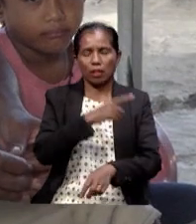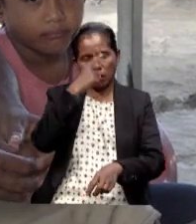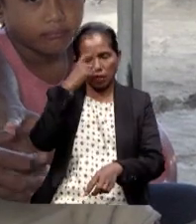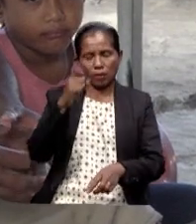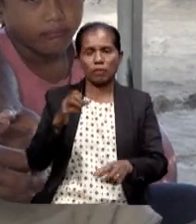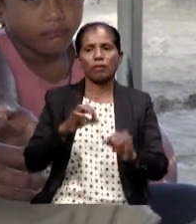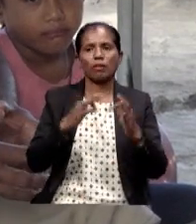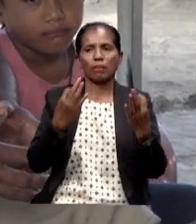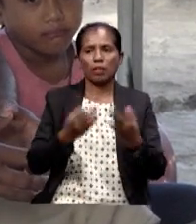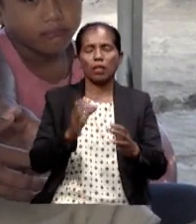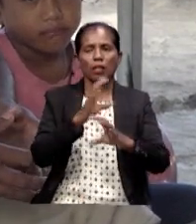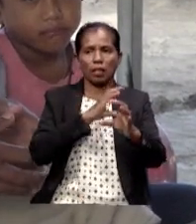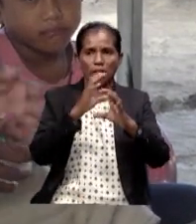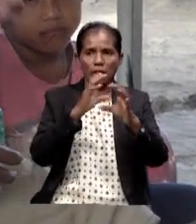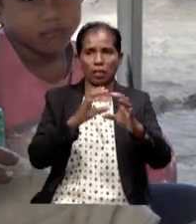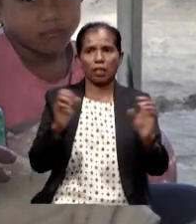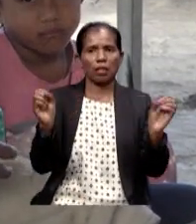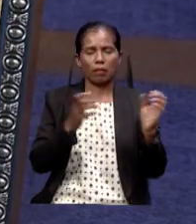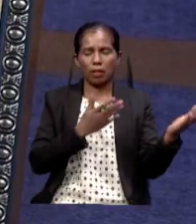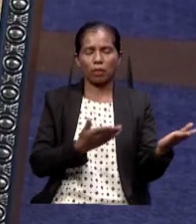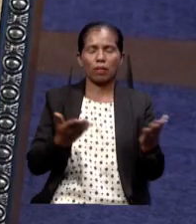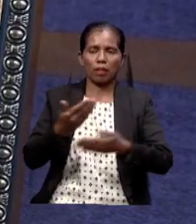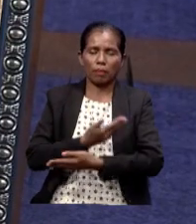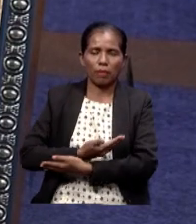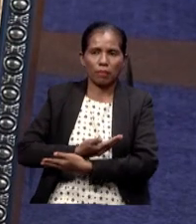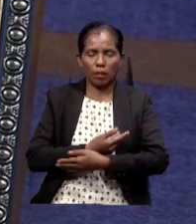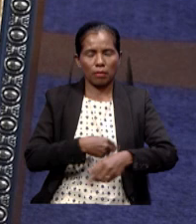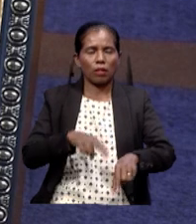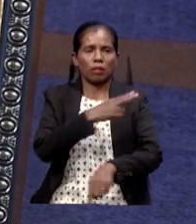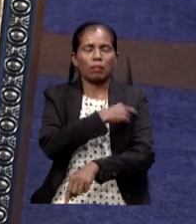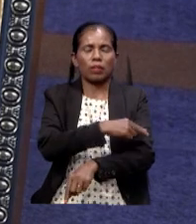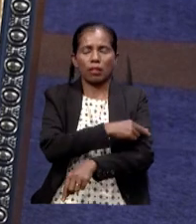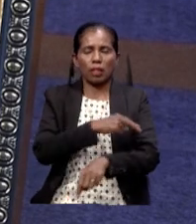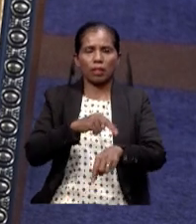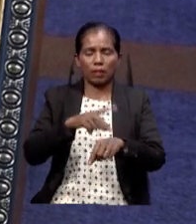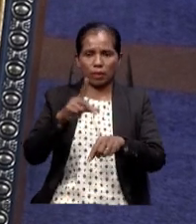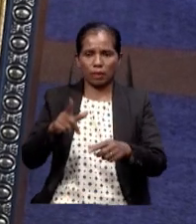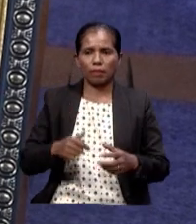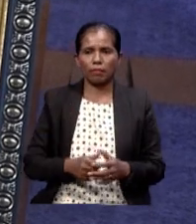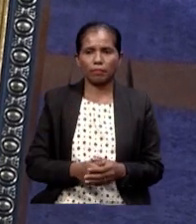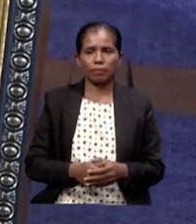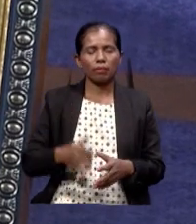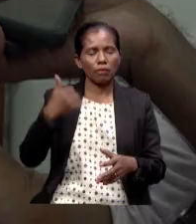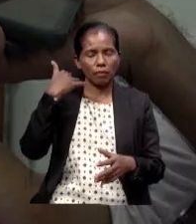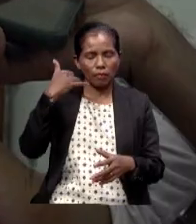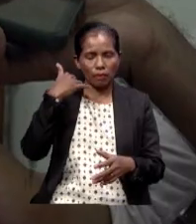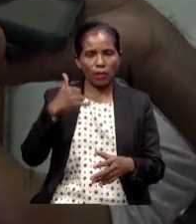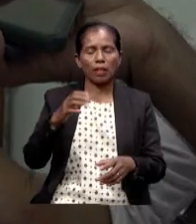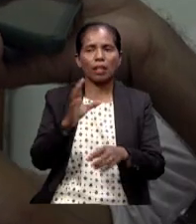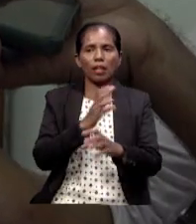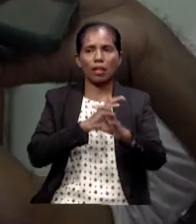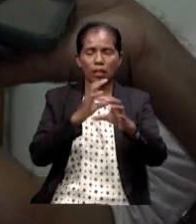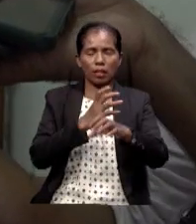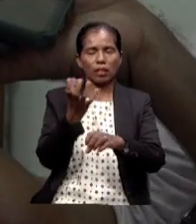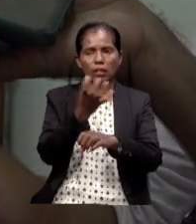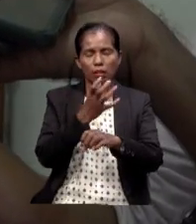família lamenta o carreta ambulância nebe la batula bebê atubo hospital nacional. E é de 20, né, contato ambulância, ambulância la